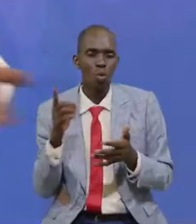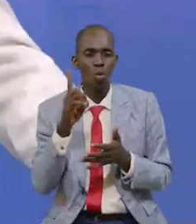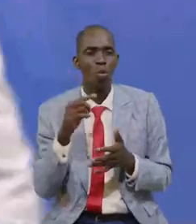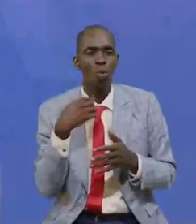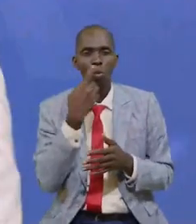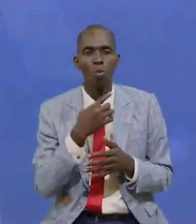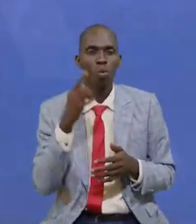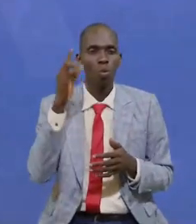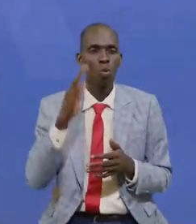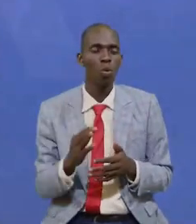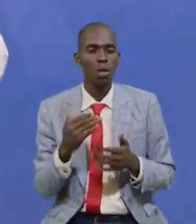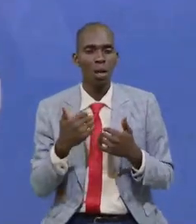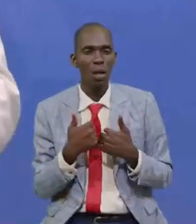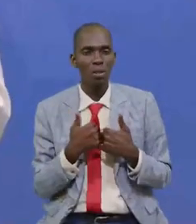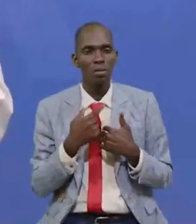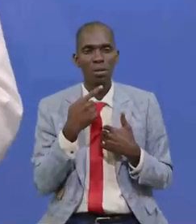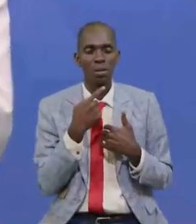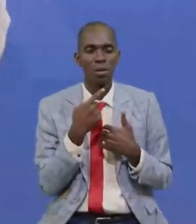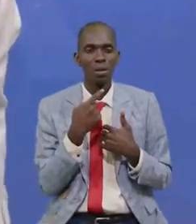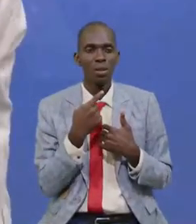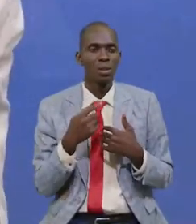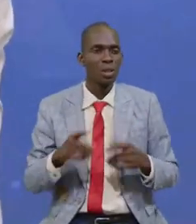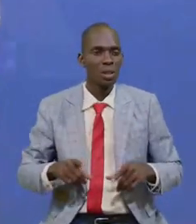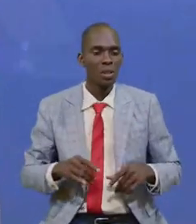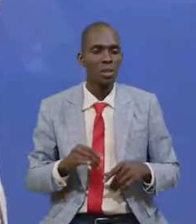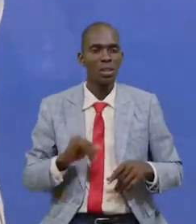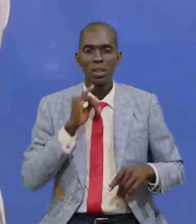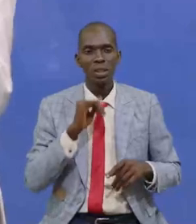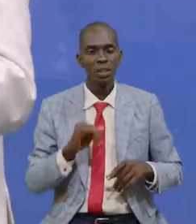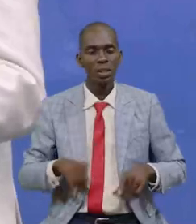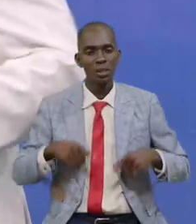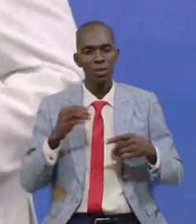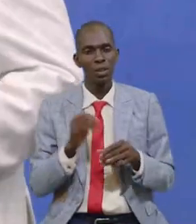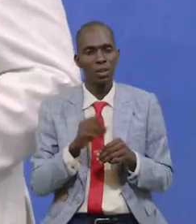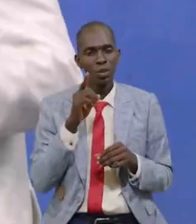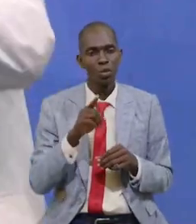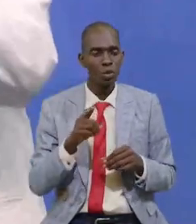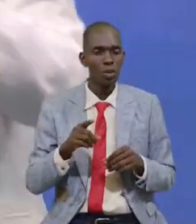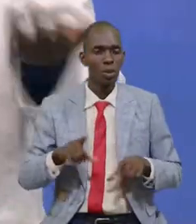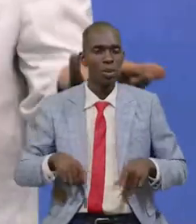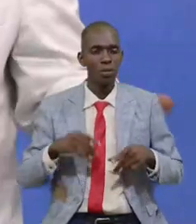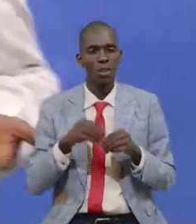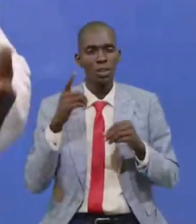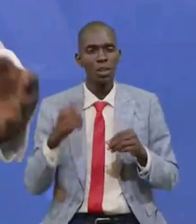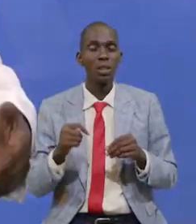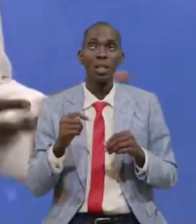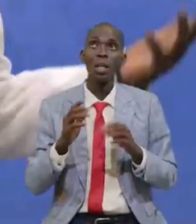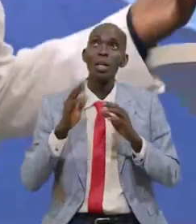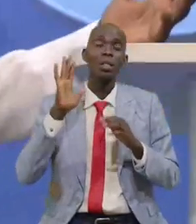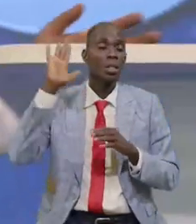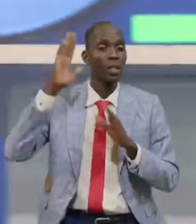qui vit avec toi, qui vit dans ta chambre et sa sagesse est disponible pour toi.